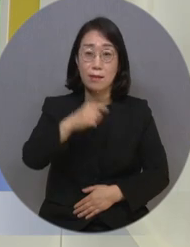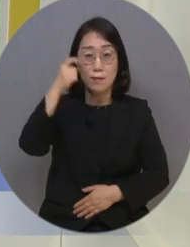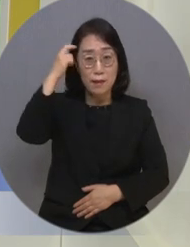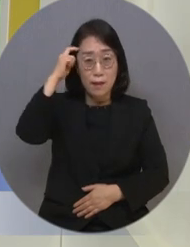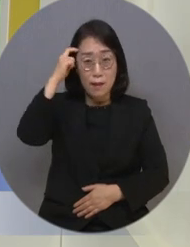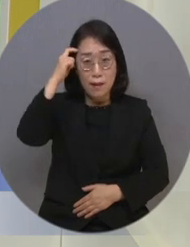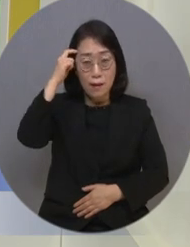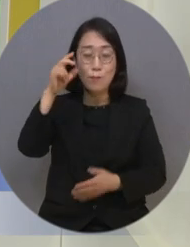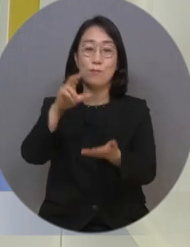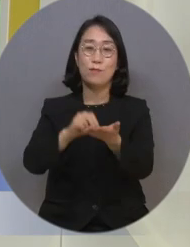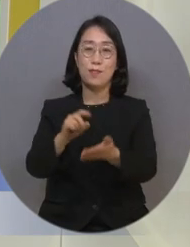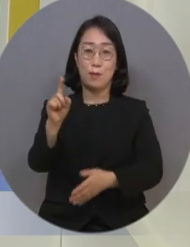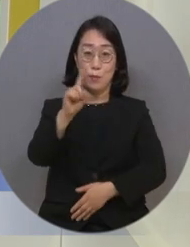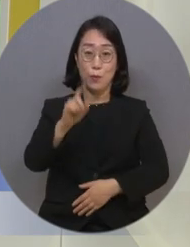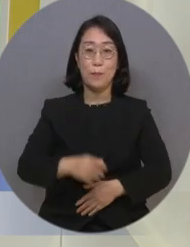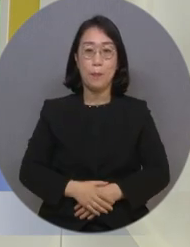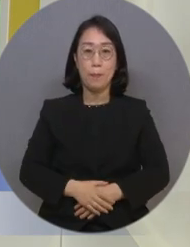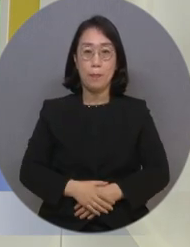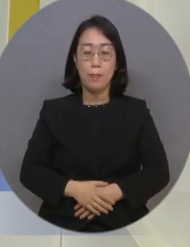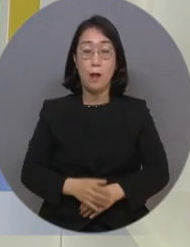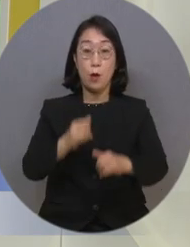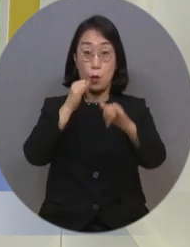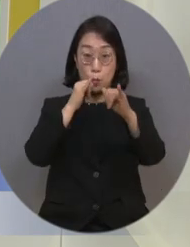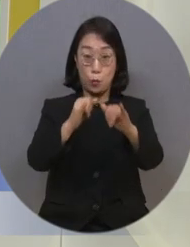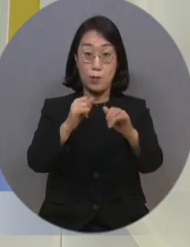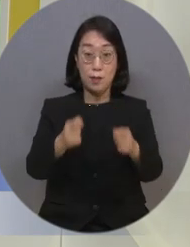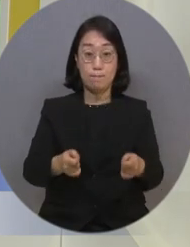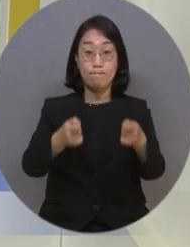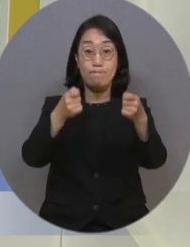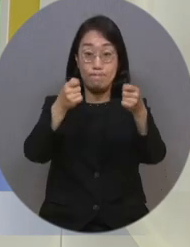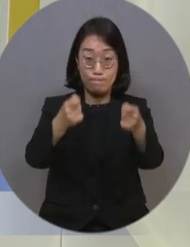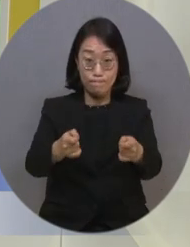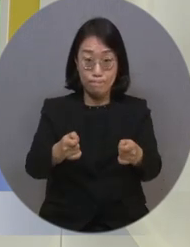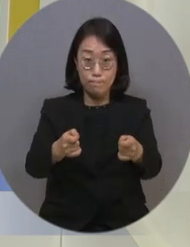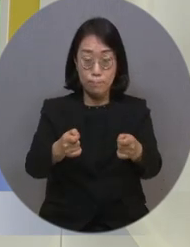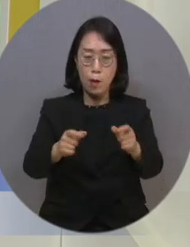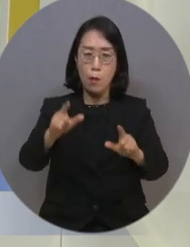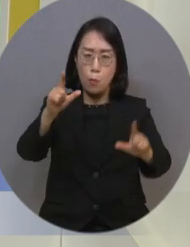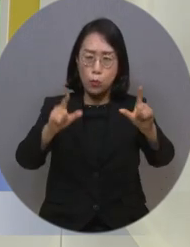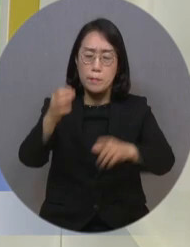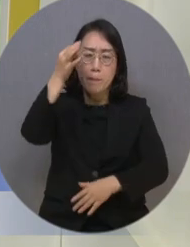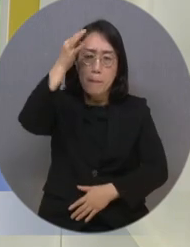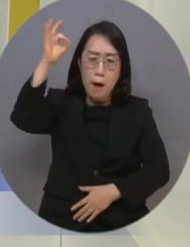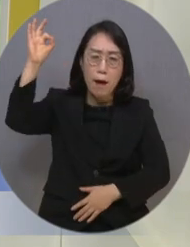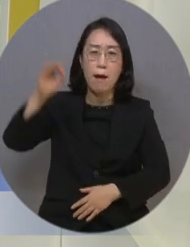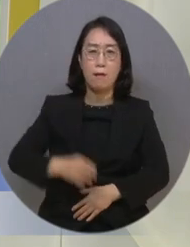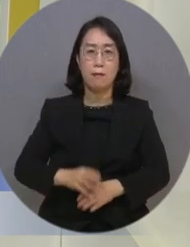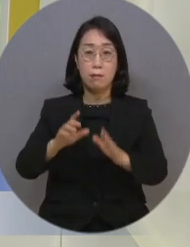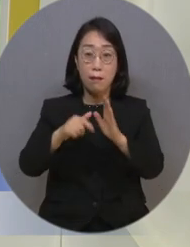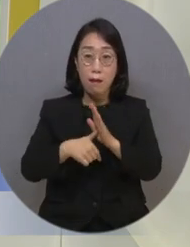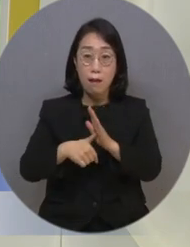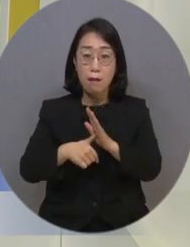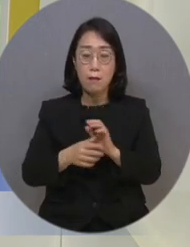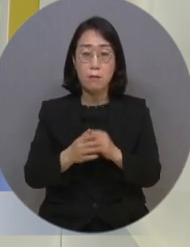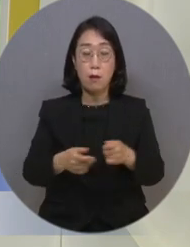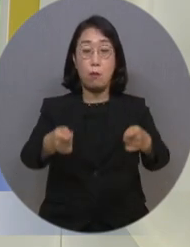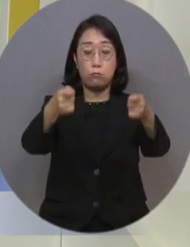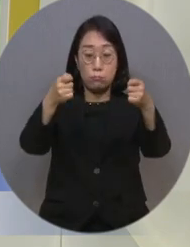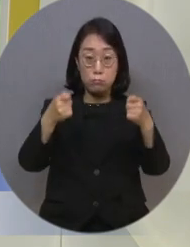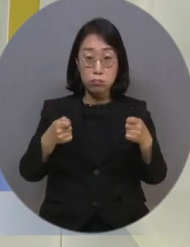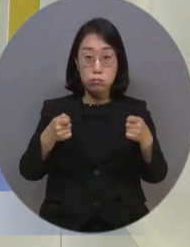넘어갔던 부분인데요 평소에 표창장을 수여하는 행사장에서의 장면 또는 그 현장에서 직접